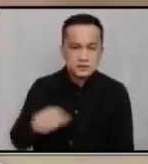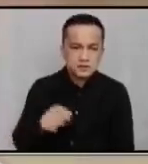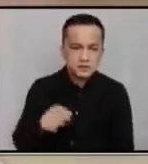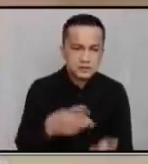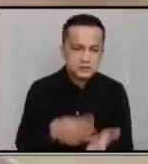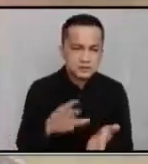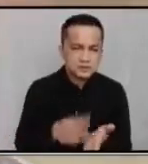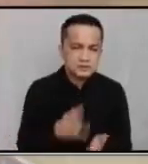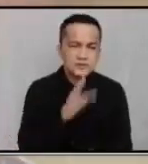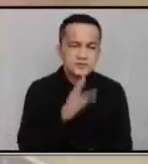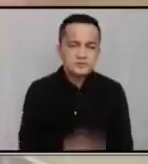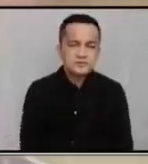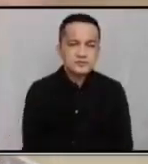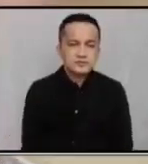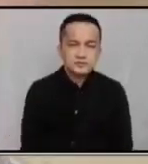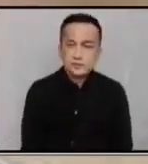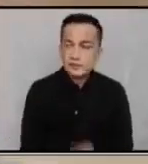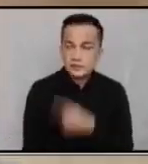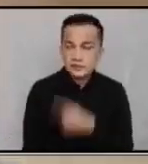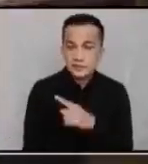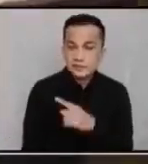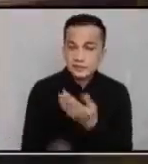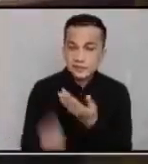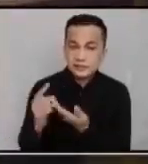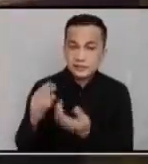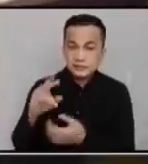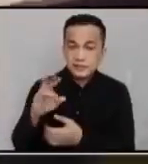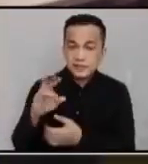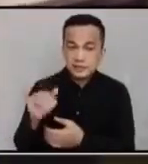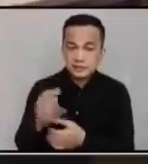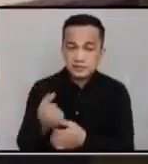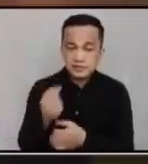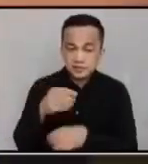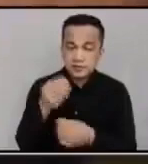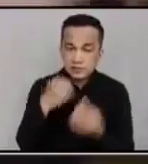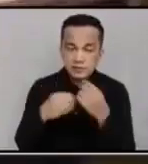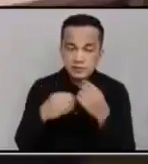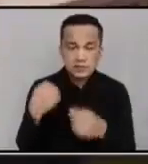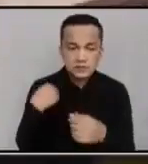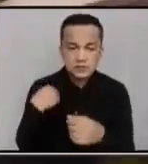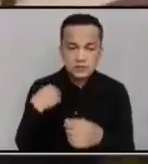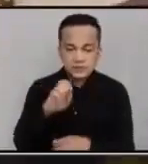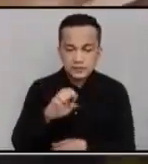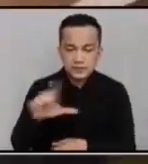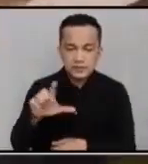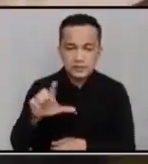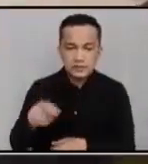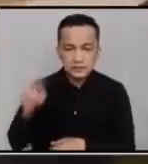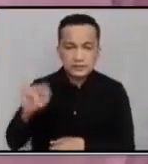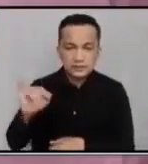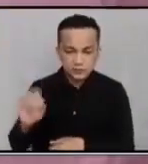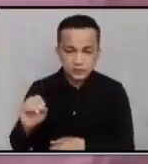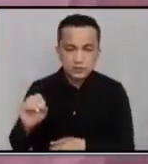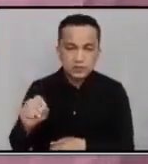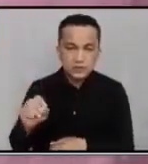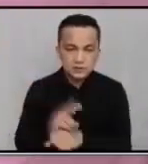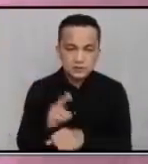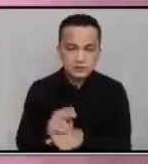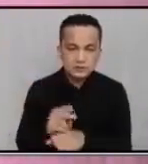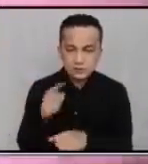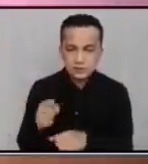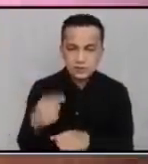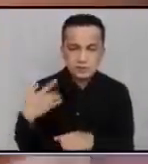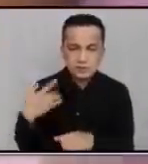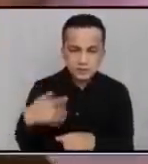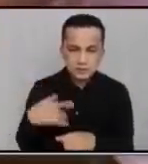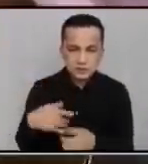Chari naman, na may-ari ng isang kainan sa Quezon City, hindi pa man daw El Nino, ay may diskarte na siya sa paggamit ng tubig, lalo na sa mga platong